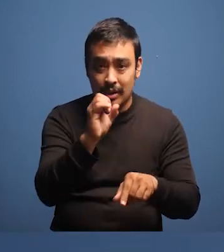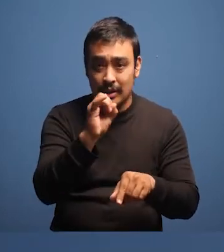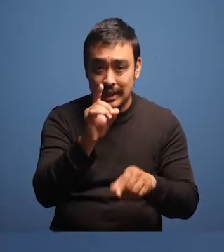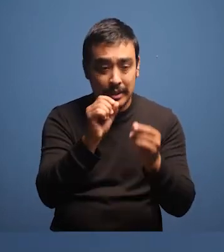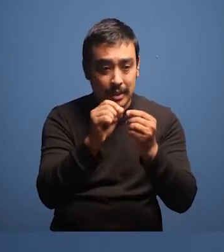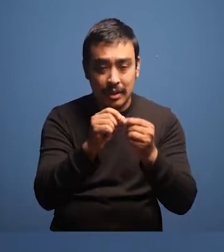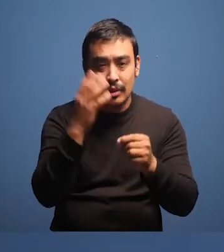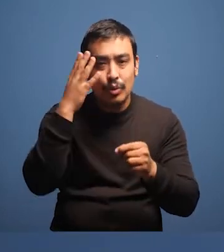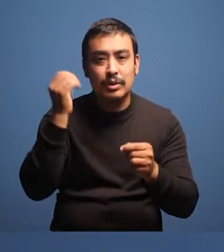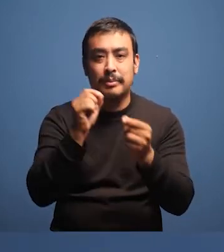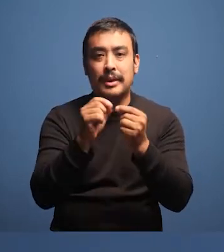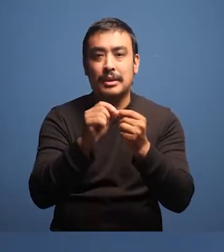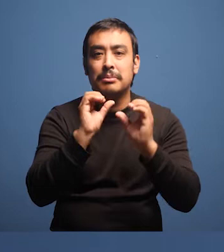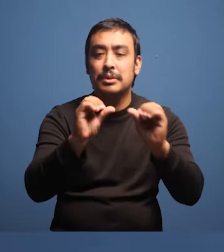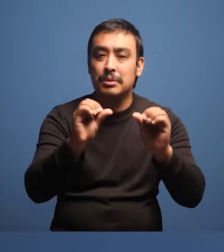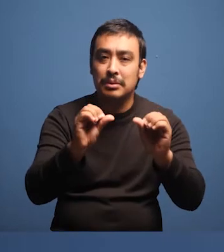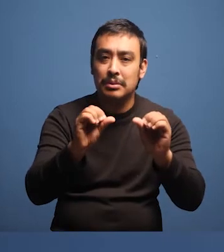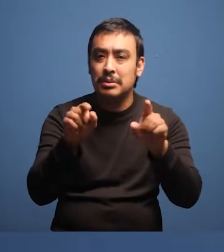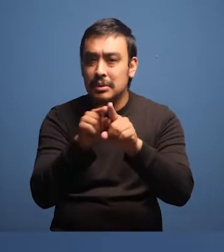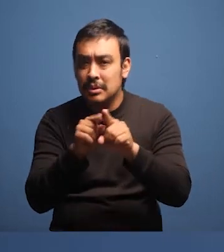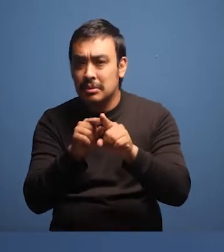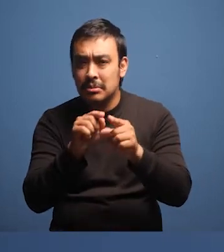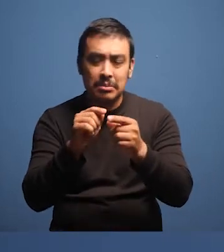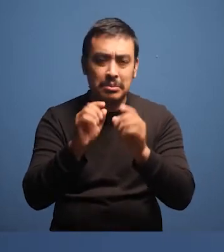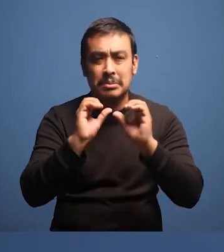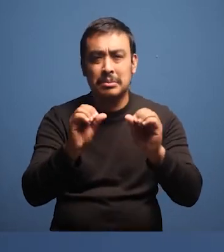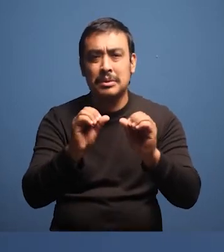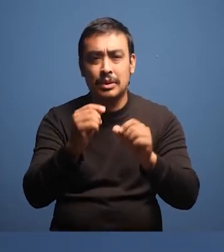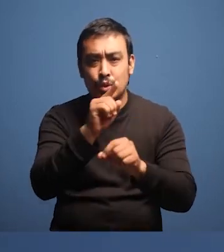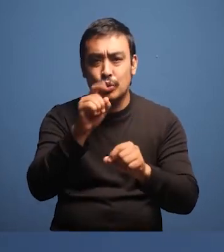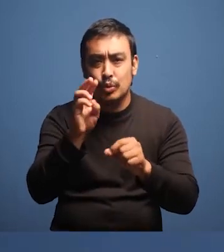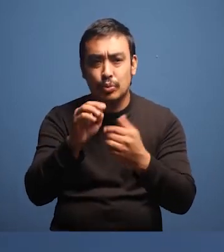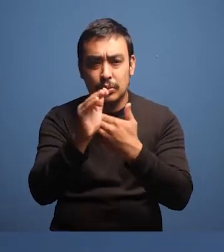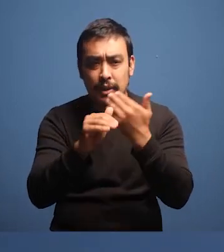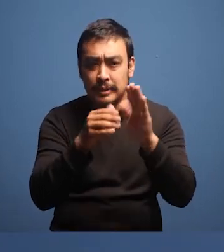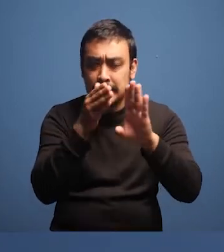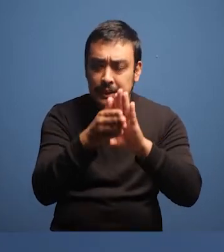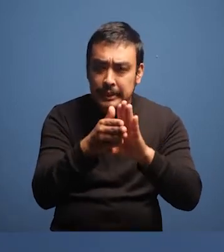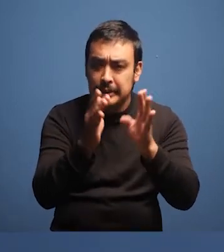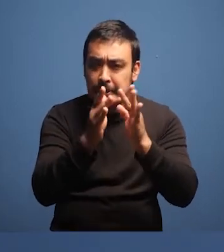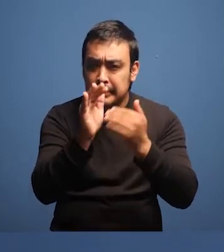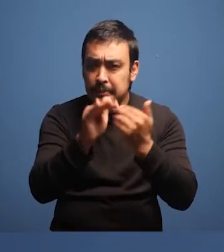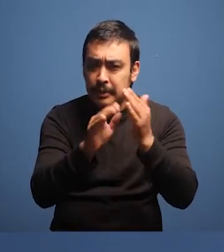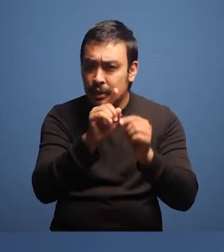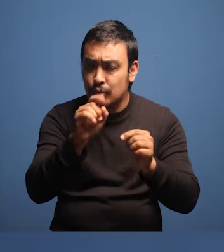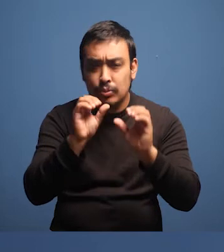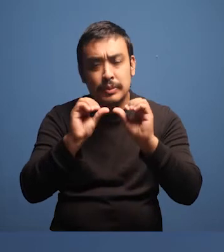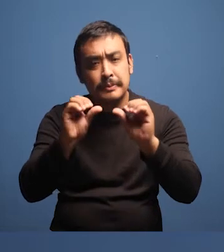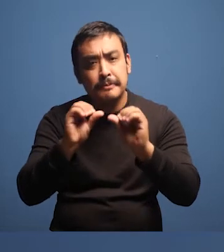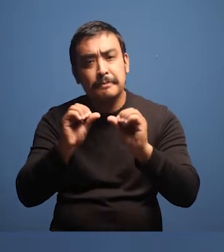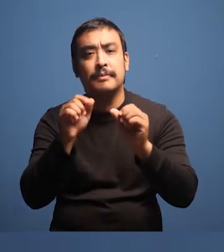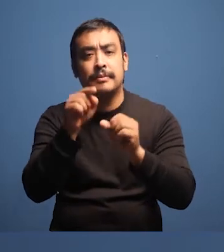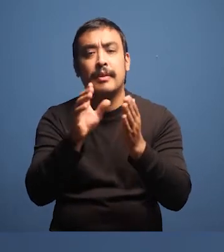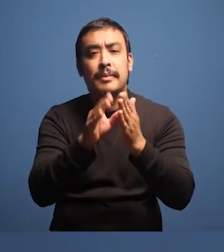पनि गरिरहेको हुन्छ। अनि स्वाटिङहरू भयो, अहिले एकदम भइरहेको भनेको जुम बम्बिङ होइन, जुममा अहिले सबैजना जुम प्लेटफर्महरू युज गरेर गरिरहनु भएको हुन्छ त्यहाँ